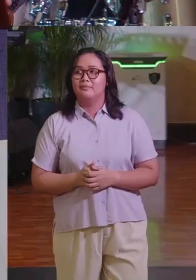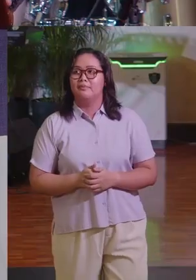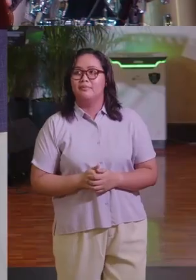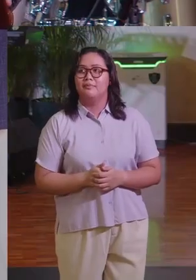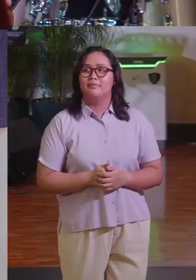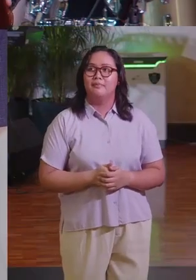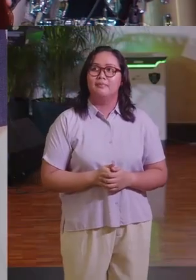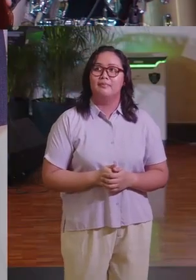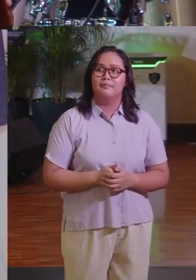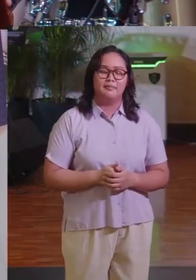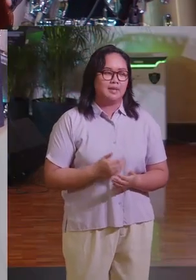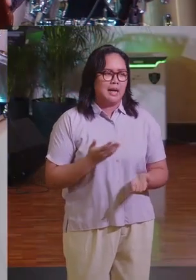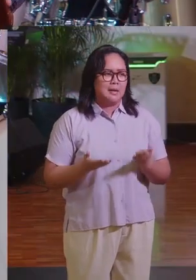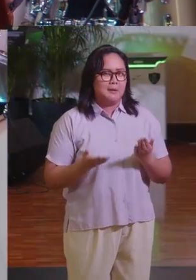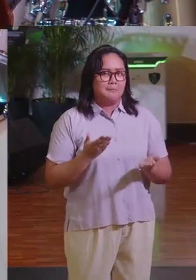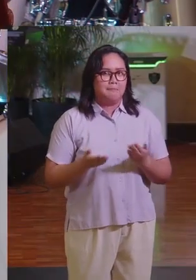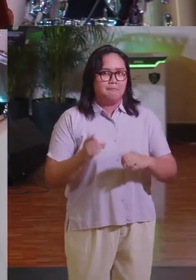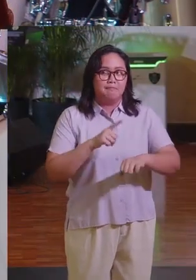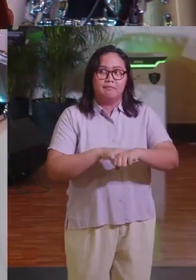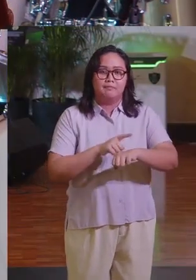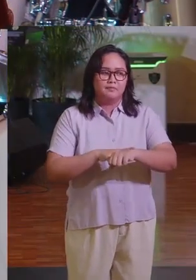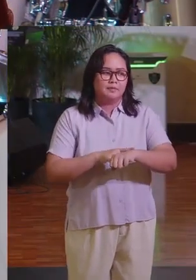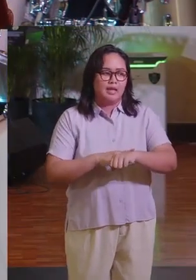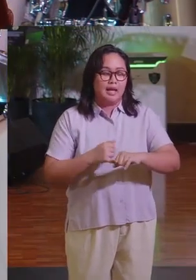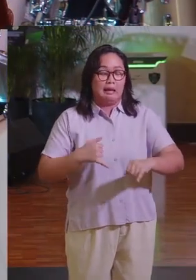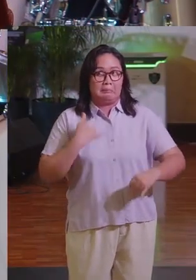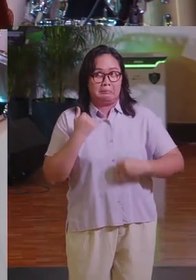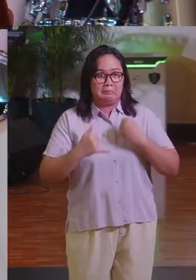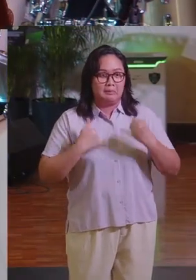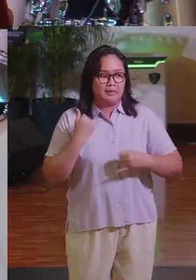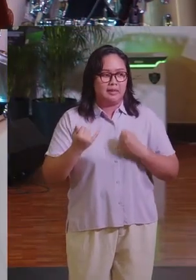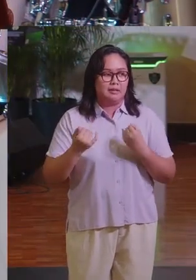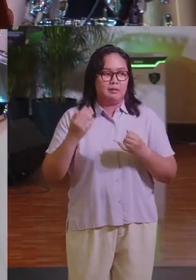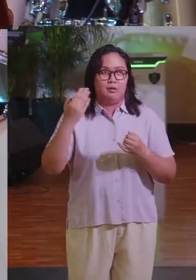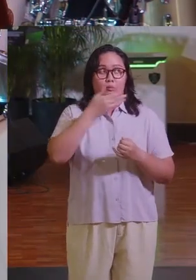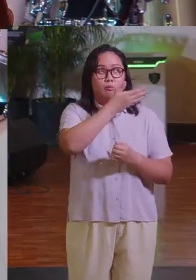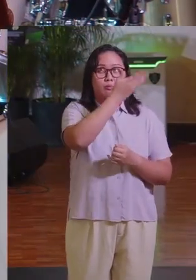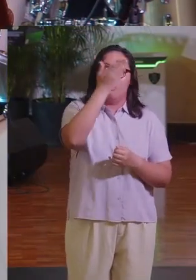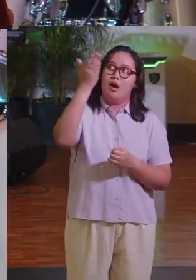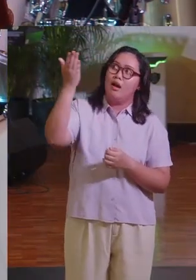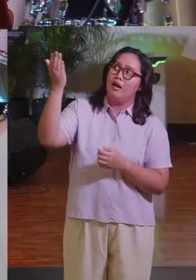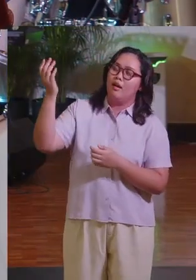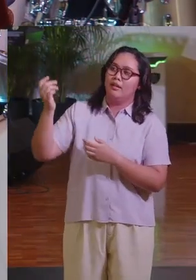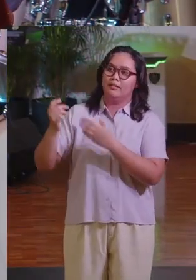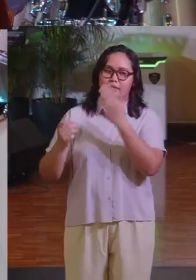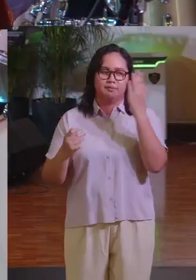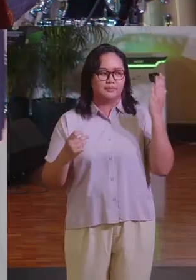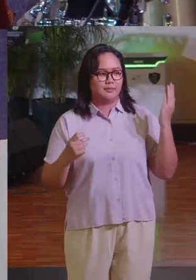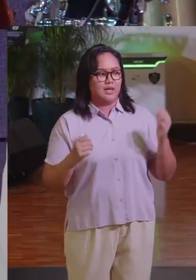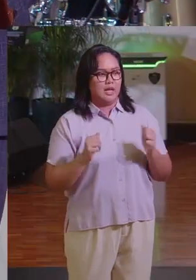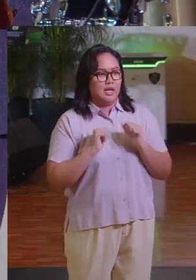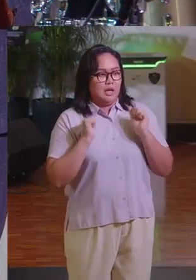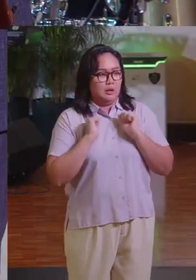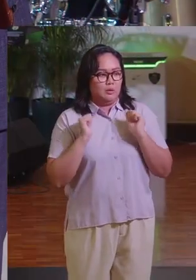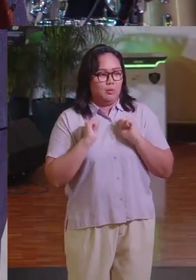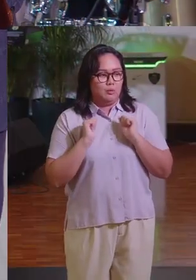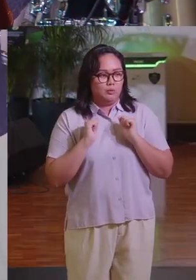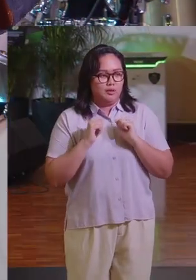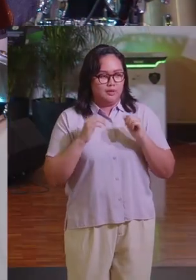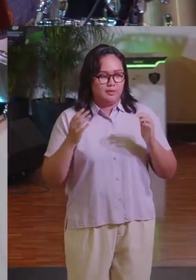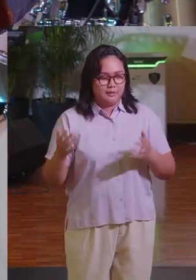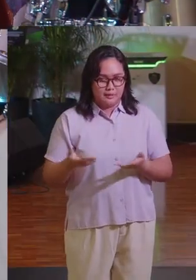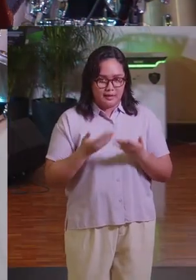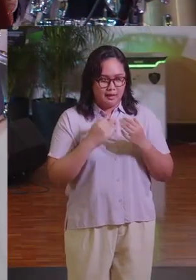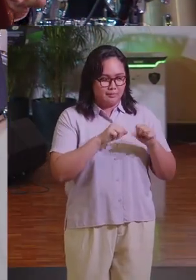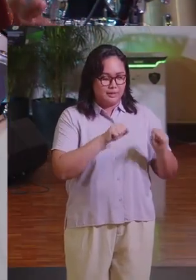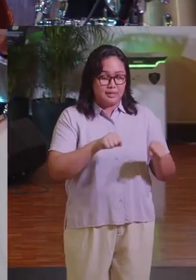Siguro, sa mga sandaling iyon, ine-enjoy niya yung kalangitan, yung malamig na simoy ng hangin,